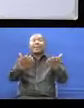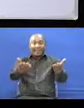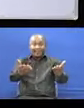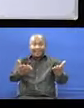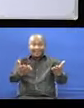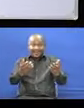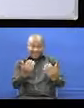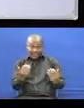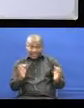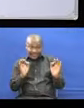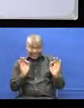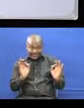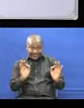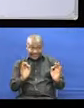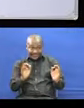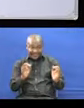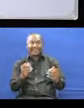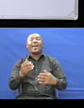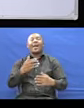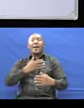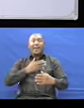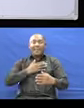Amjambo fazuri. Marahaba.